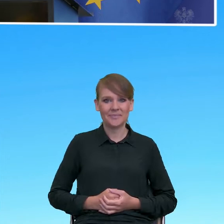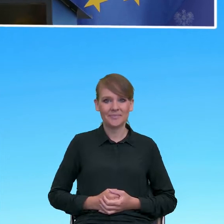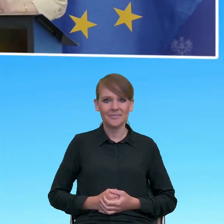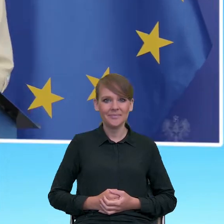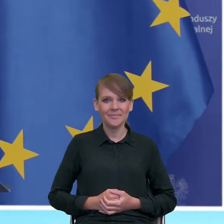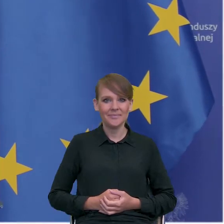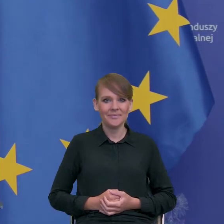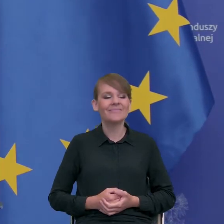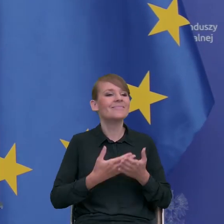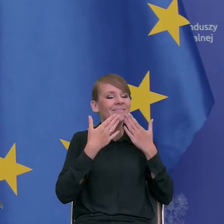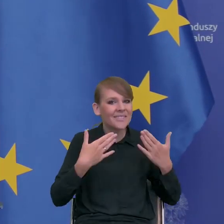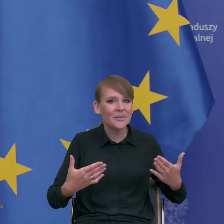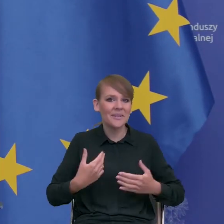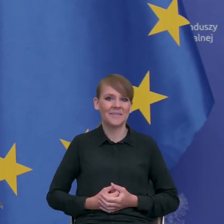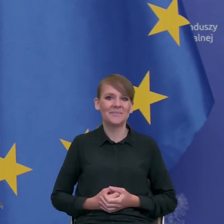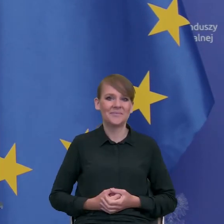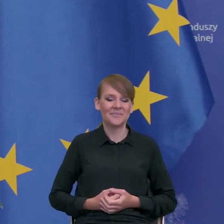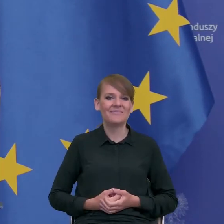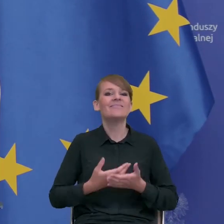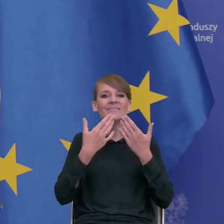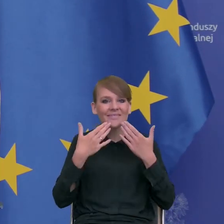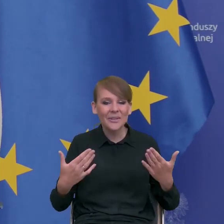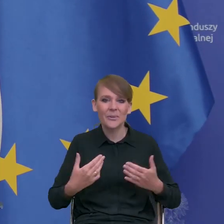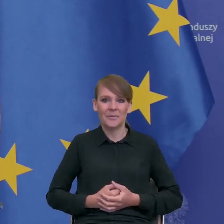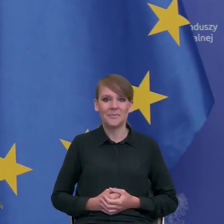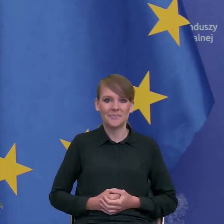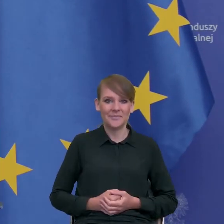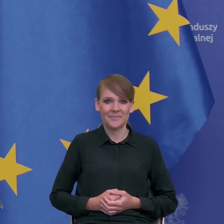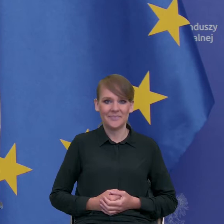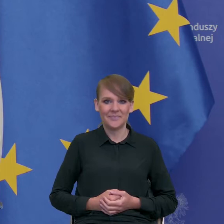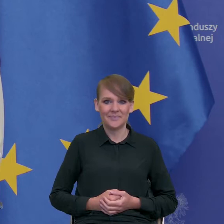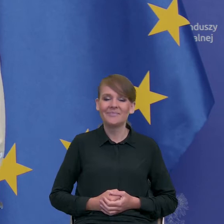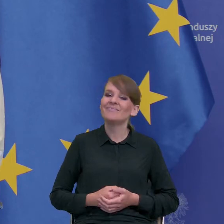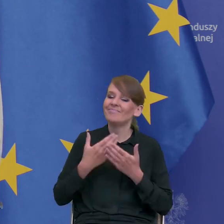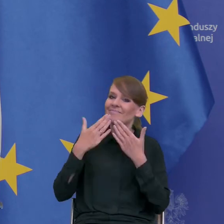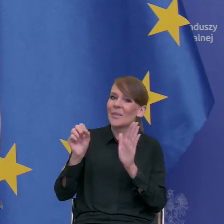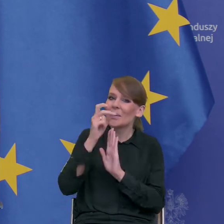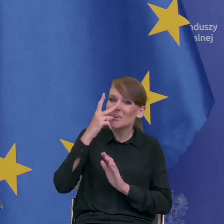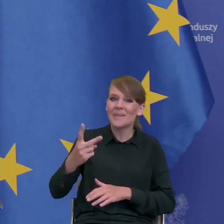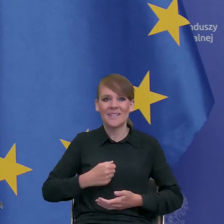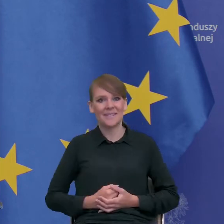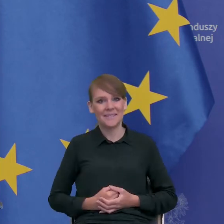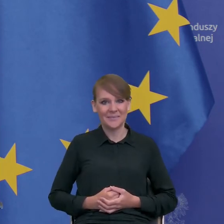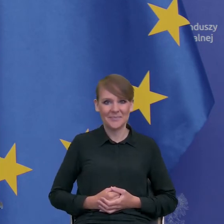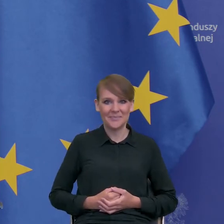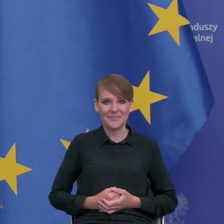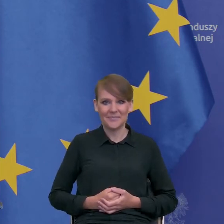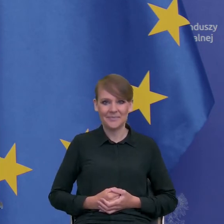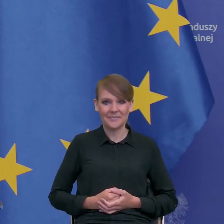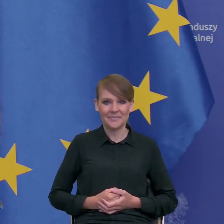Dziękujemy. Dziękujemy. Dziękujemy bardzo. Do zobaczenia.